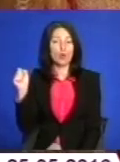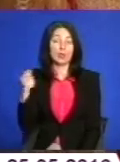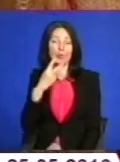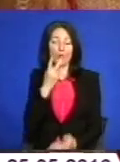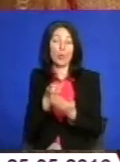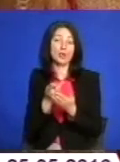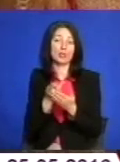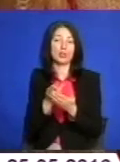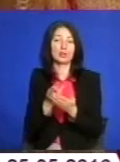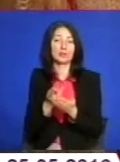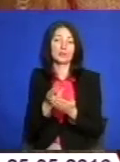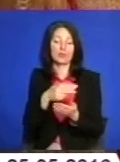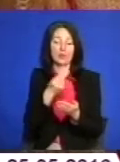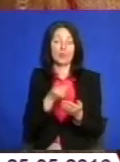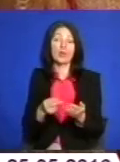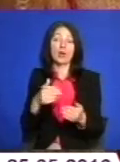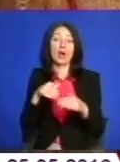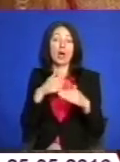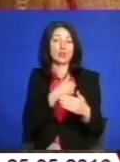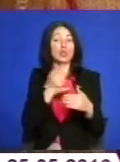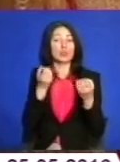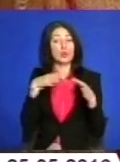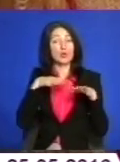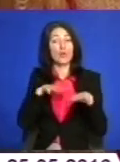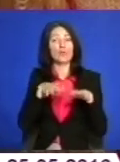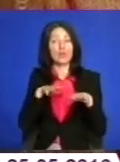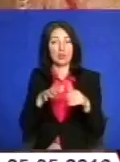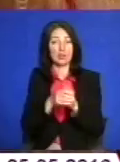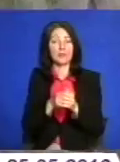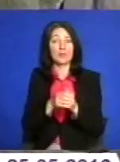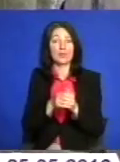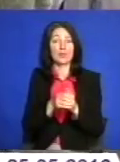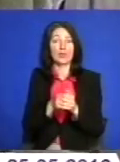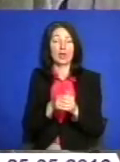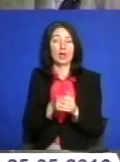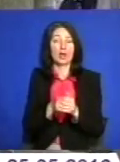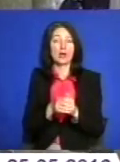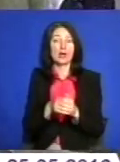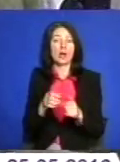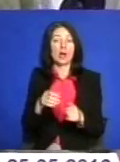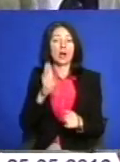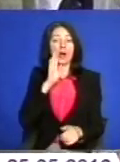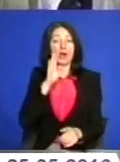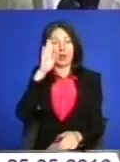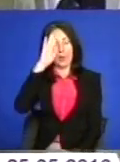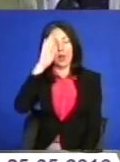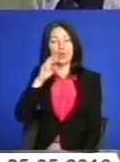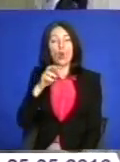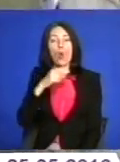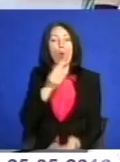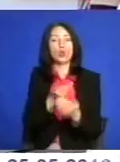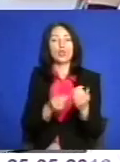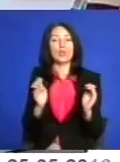його відтворила і захотілося мені виткати просто натюрморт. Я натюрморти теж люблю дуже ткати. Пан Михайло – художник малої дерев'яної